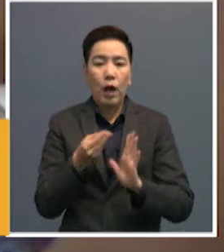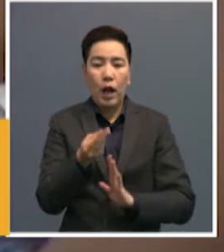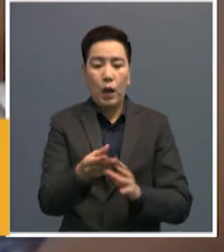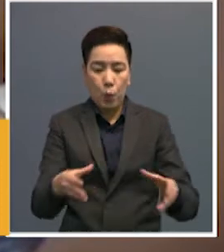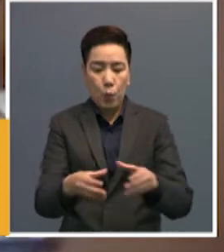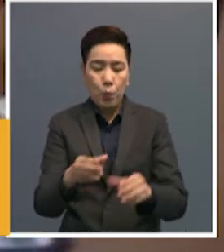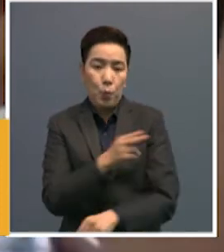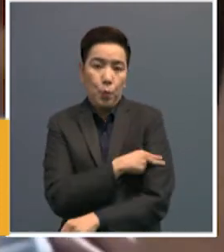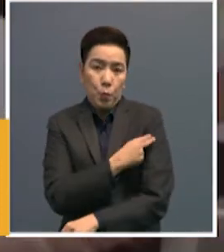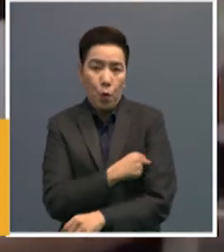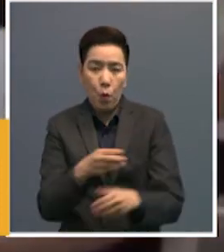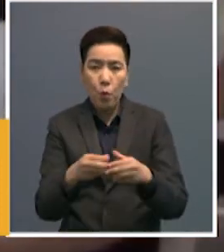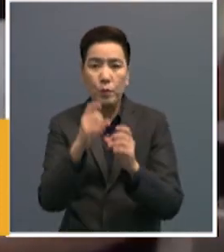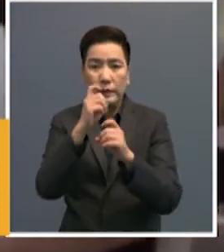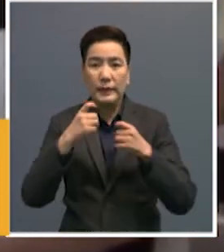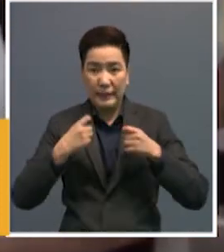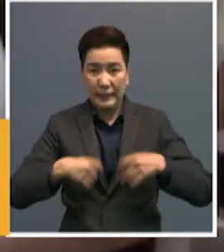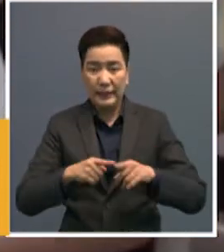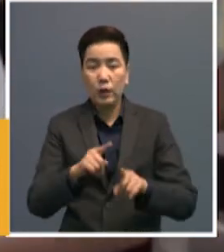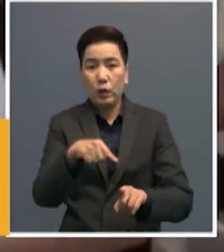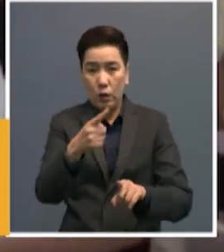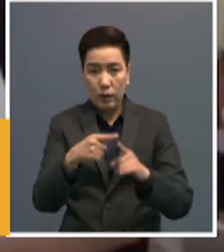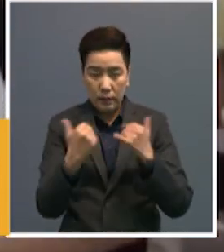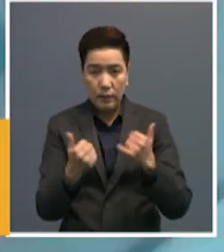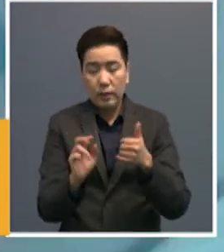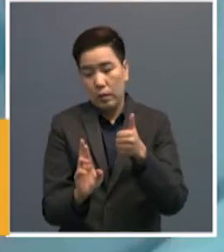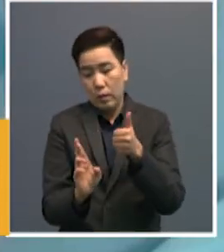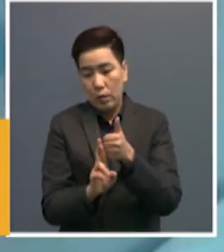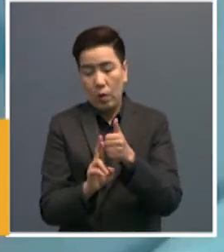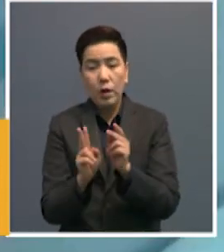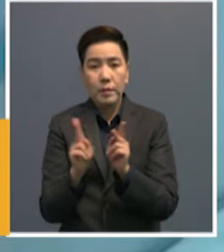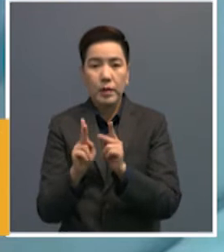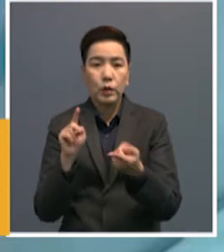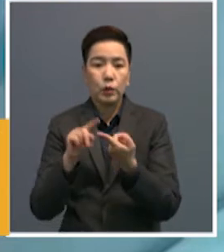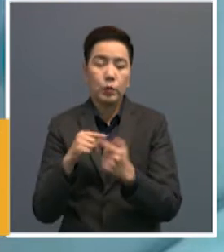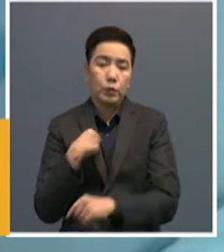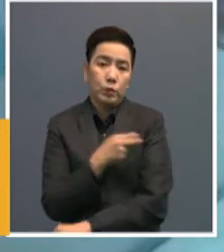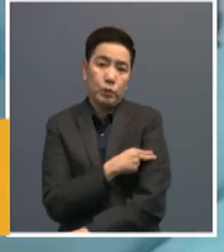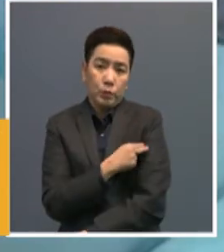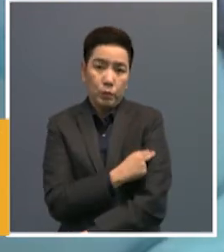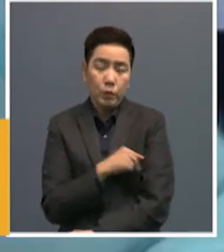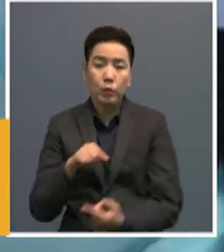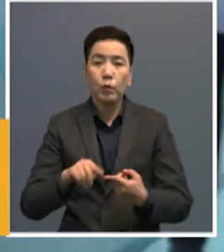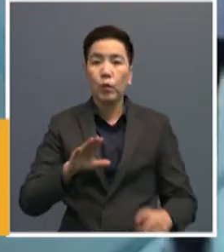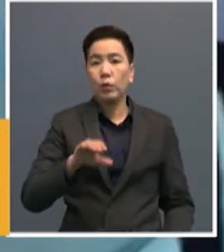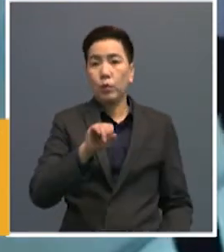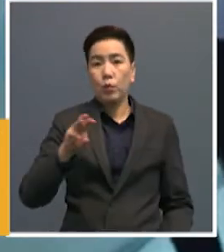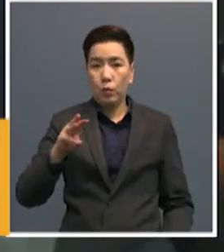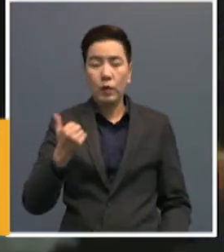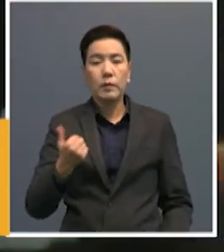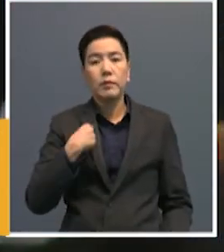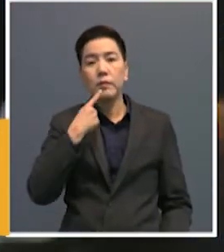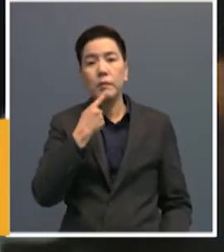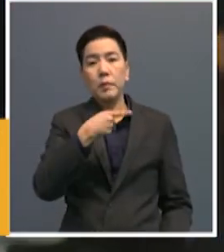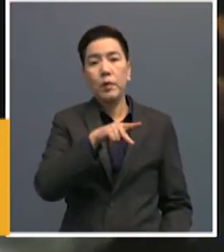กับบุคลากรทางการแพทย์และกลุ่มที่มีกลุ่มเสี่ยงนะครับต่อมาในส่วนของรองประธานคณะกรรมาธิการการสาธารณสุขของวุฒิสภาคนที่ 1